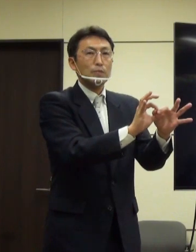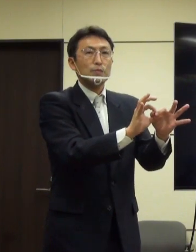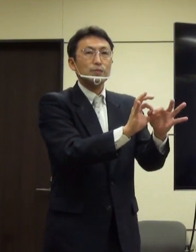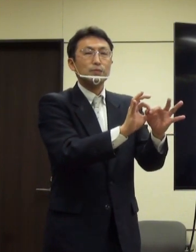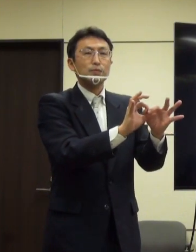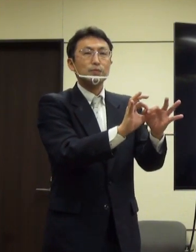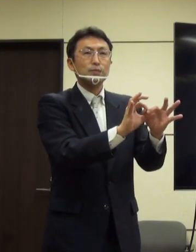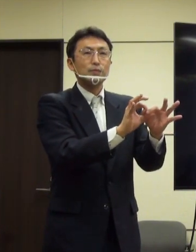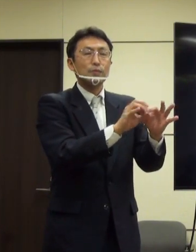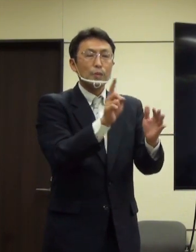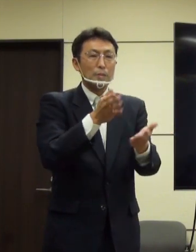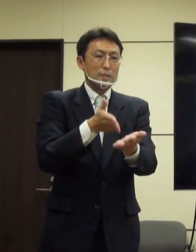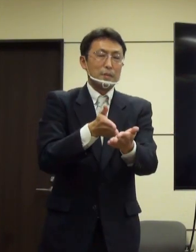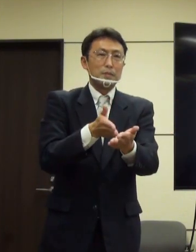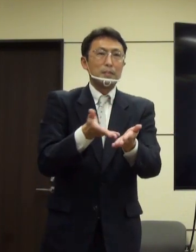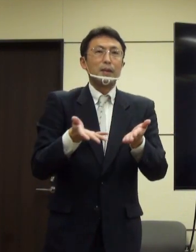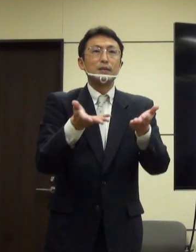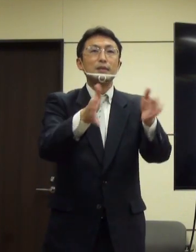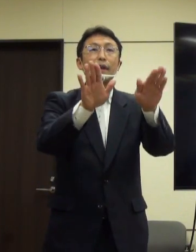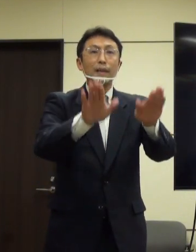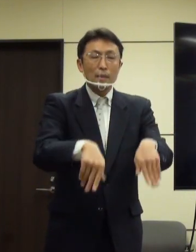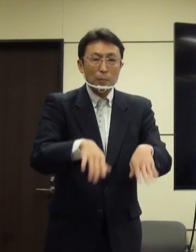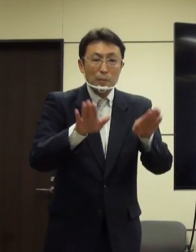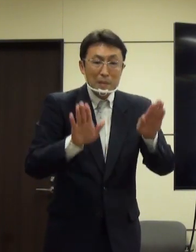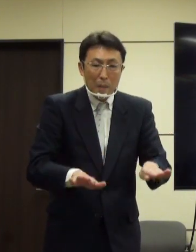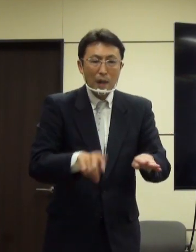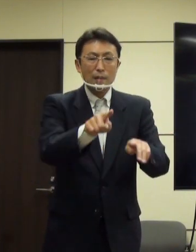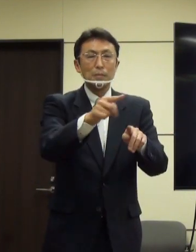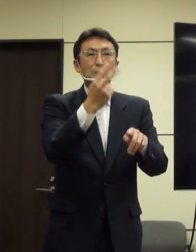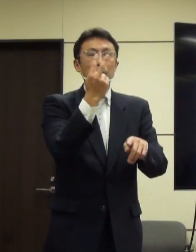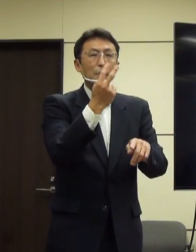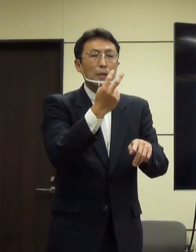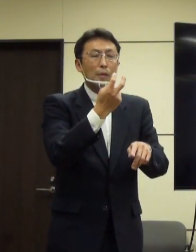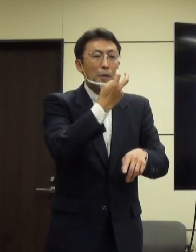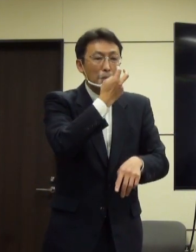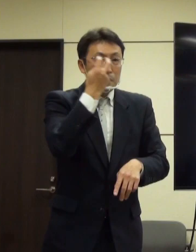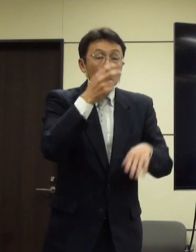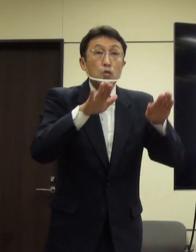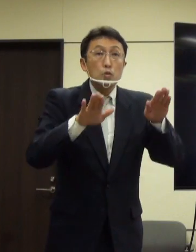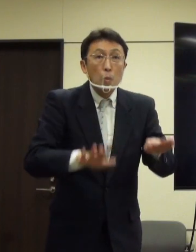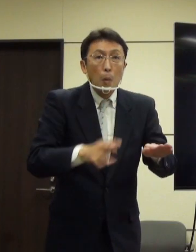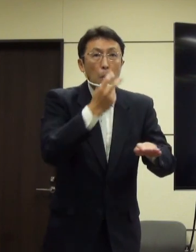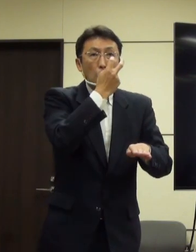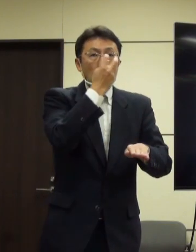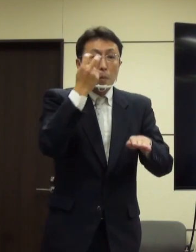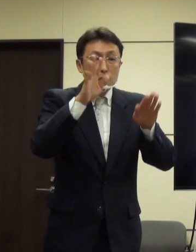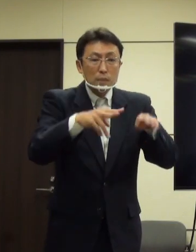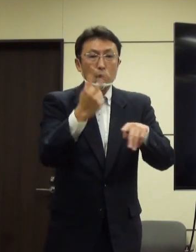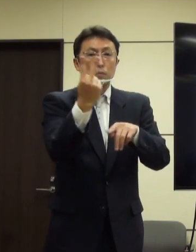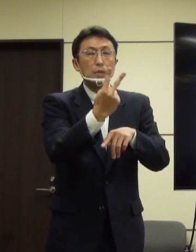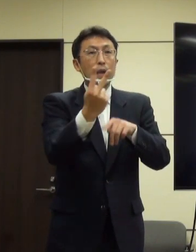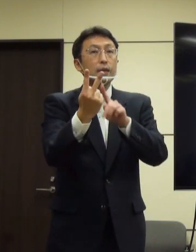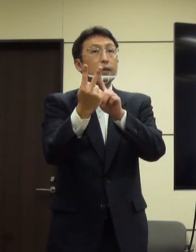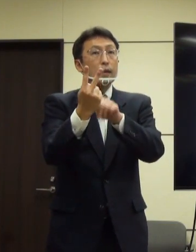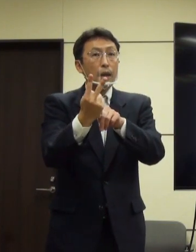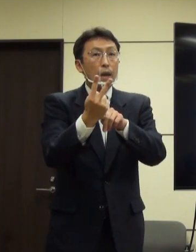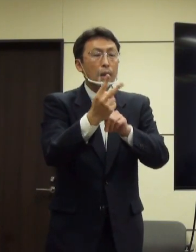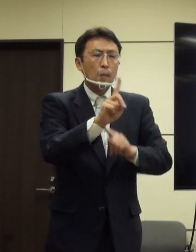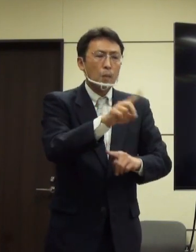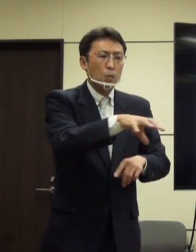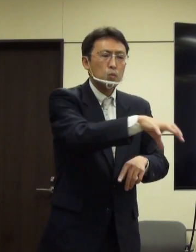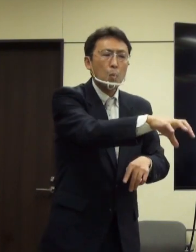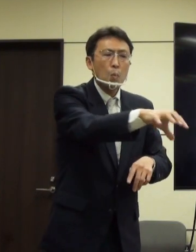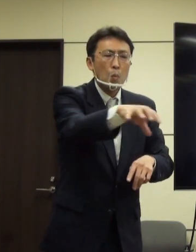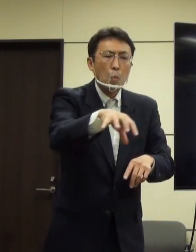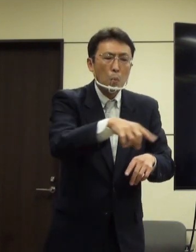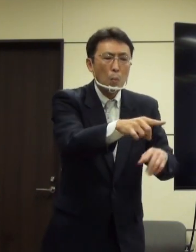その2名はどこに入るのかもちょっと今今日シャツ中というかまでわかりませんまあその点ではそういった樹氷はあの